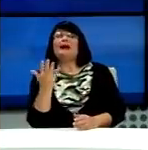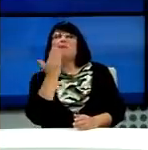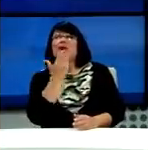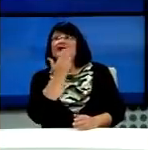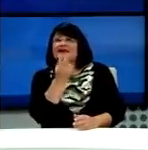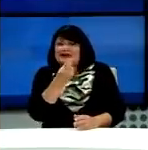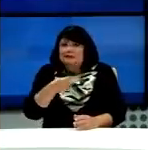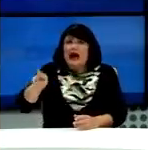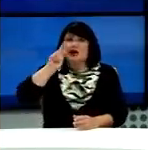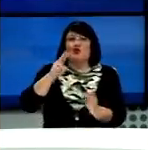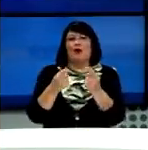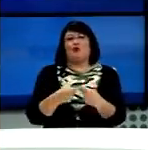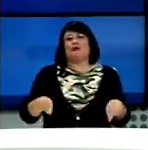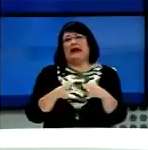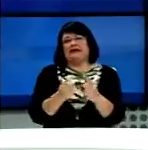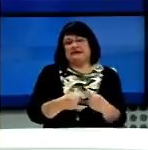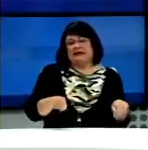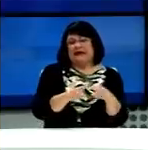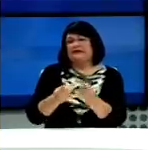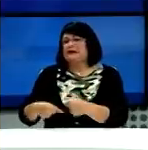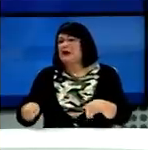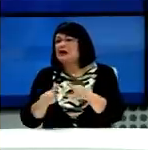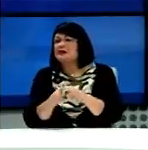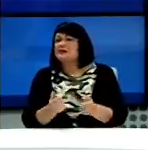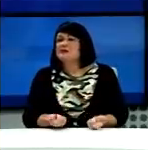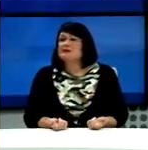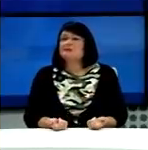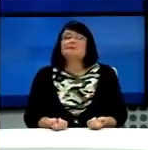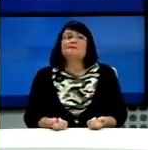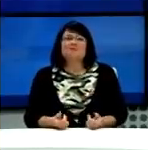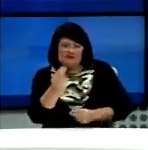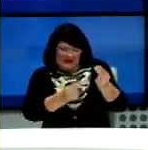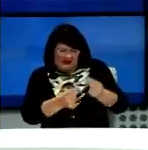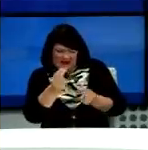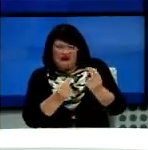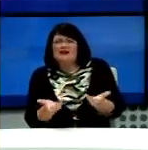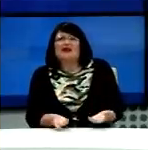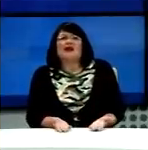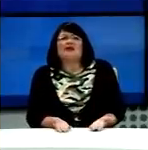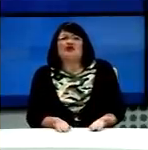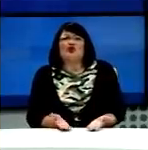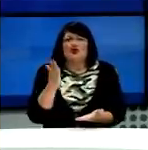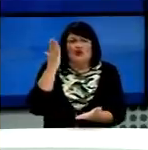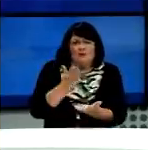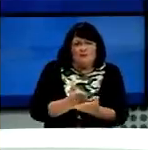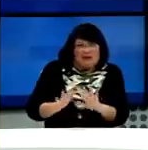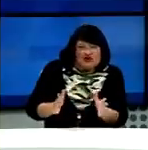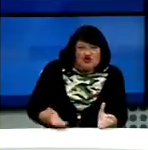μαθητές ανά τάξη. Τι είδους δημιουργική λογιστική είναι αυτή? Ο μέσος όρος είναι το